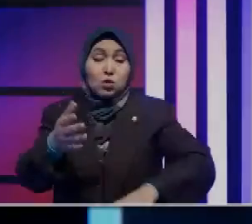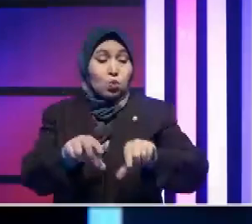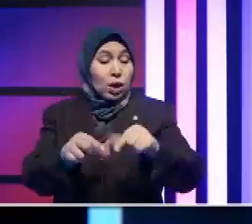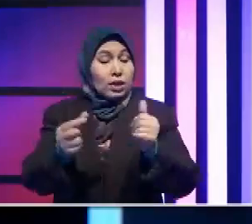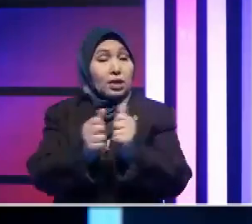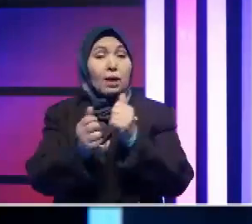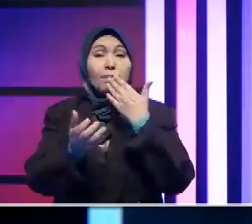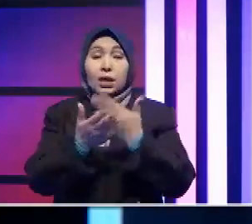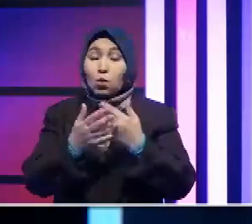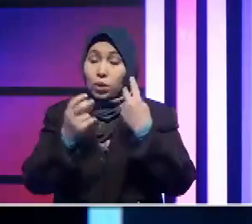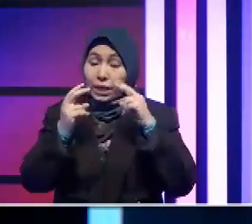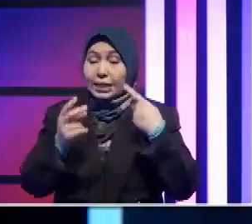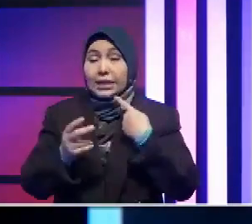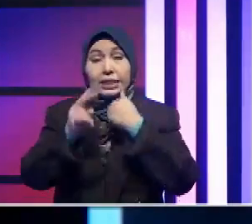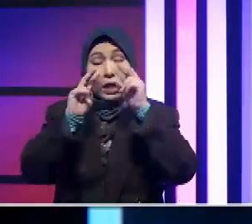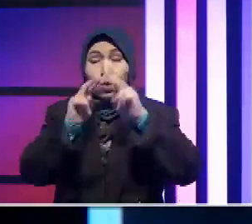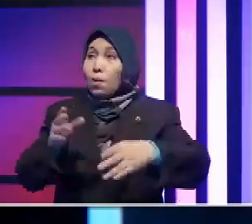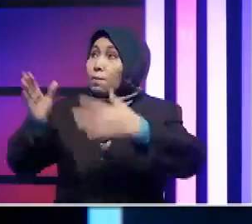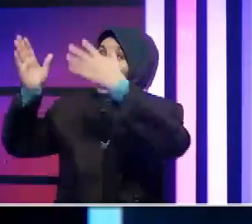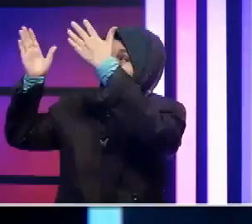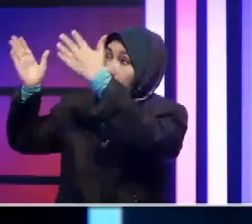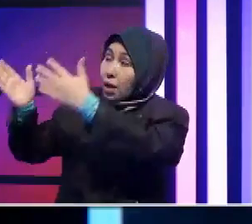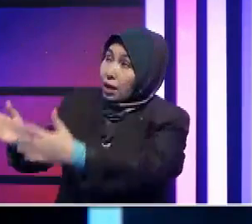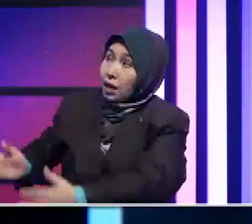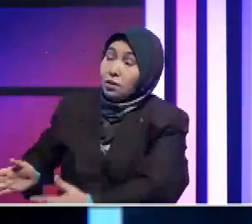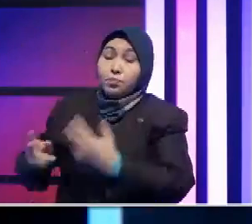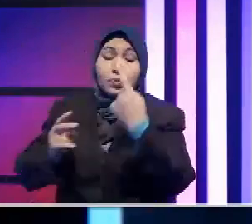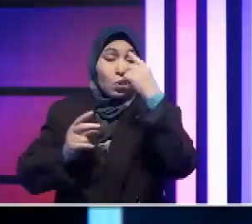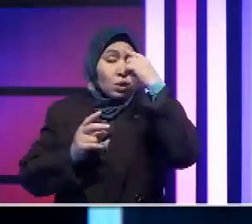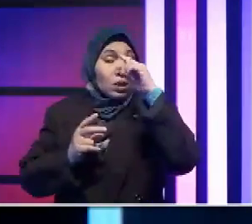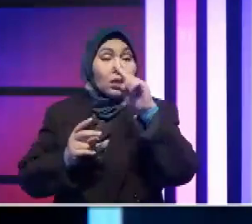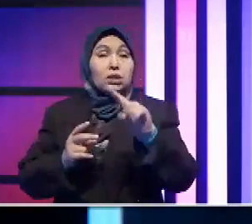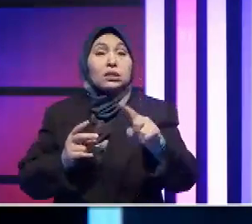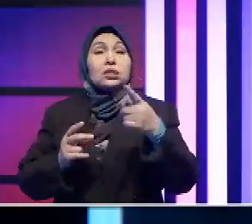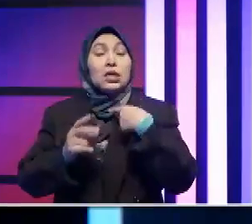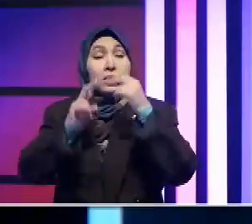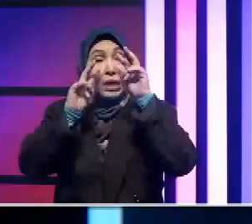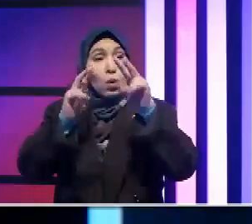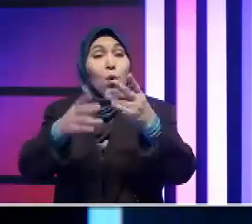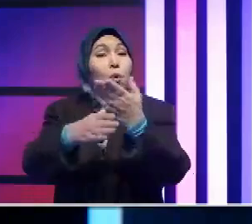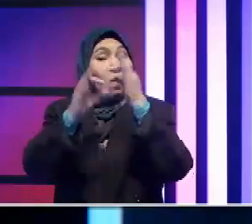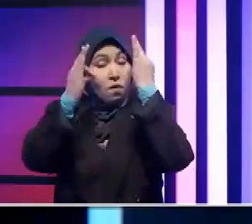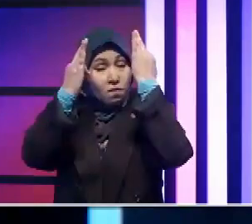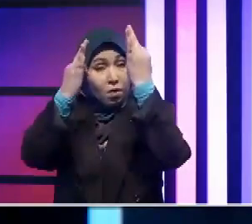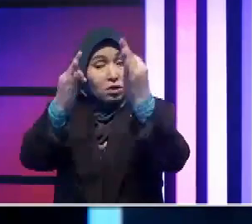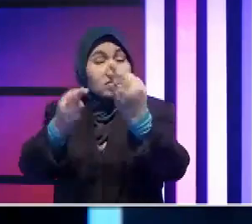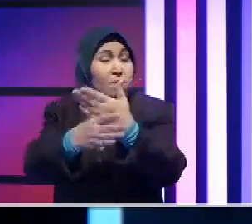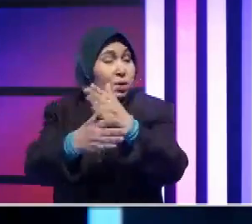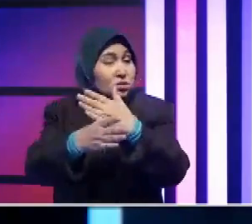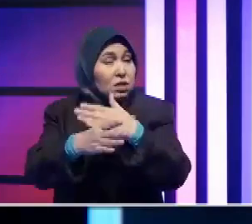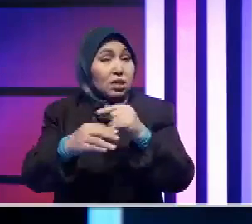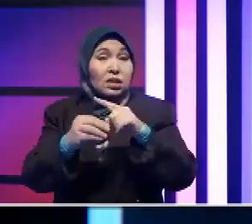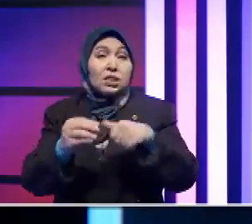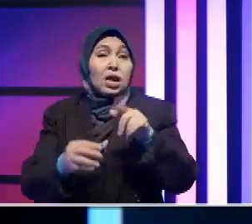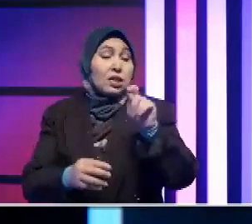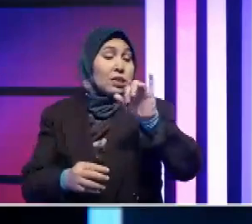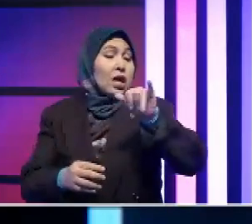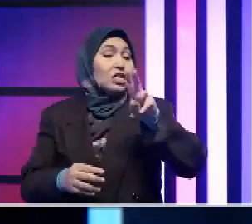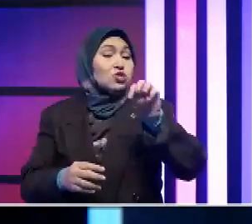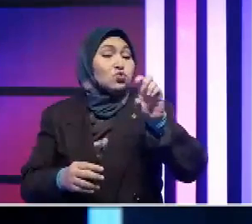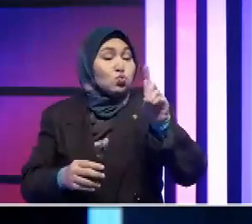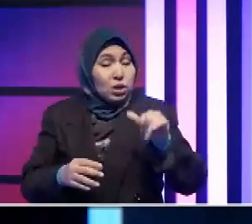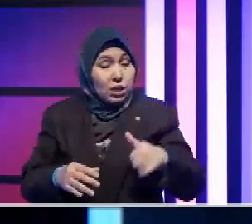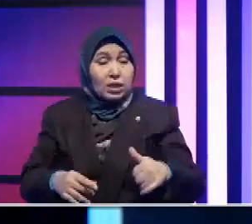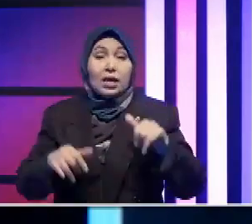Ayo kita ikuti paparan yang telah disediakan untuk kita lihat fokus hp Evercoss yang kita tentang Tajwid pada kali ini